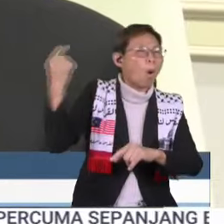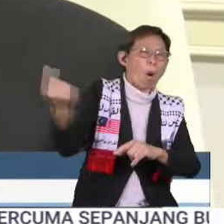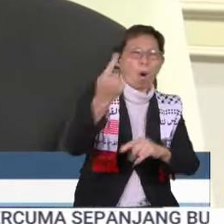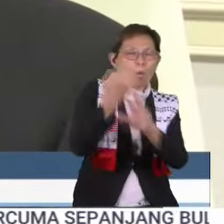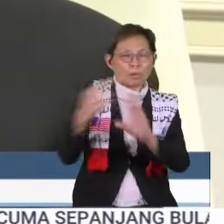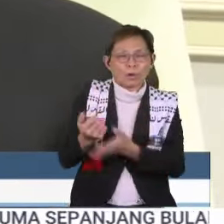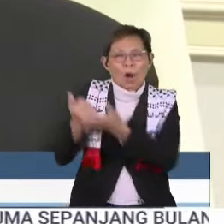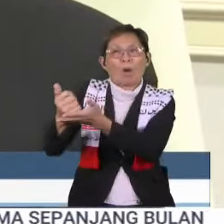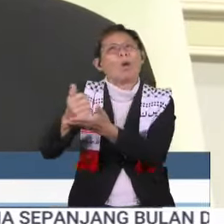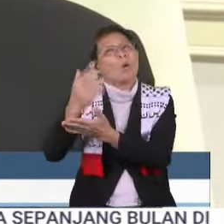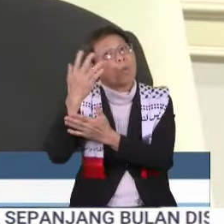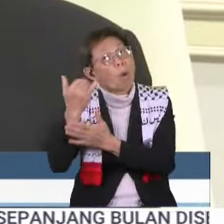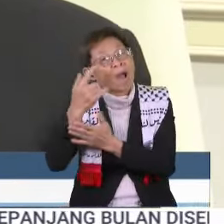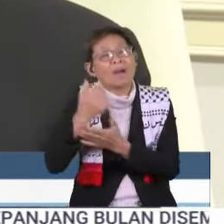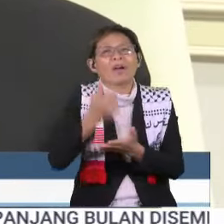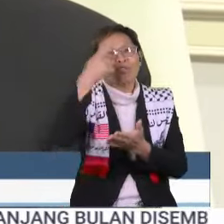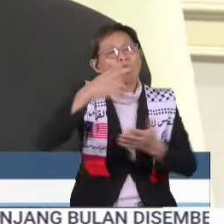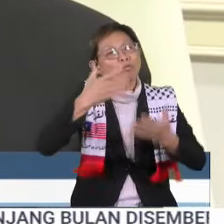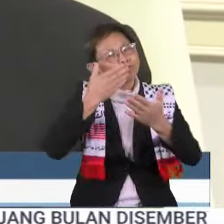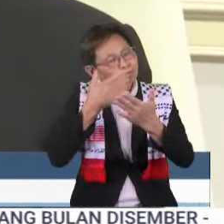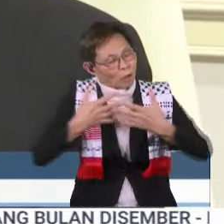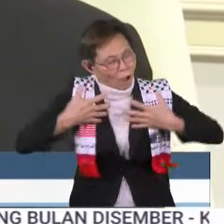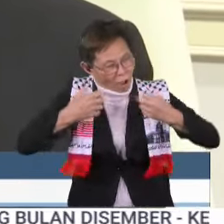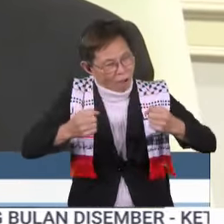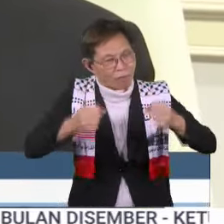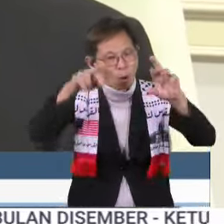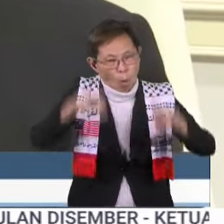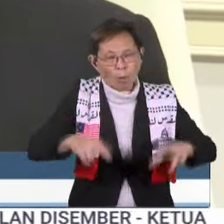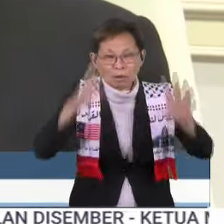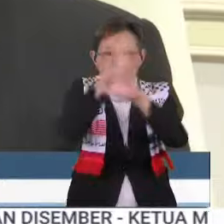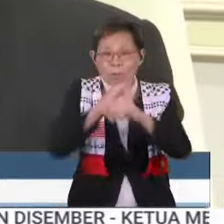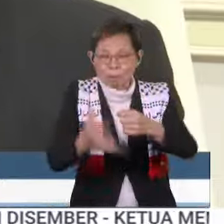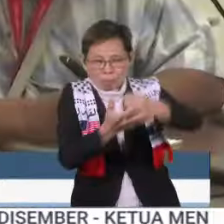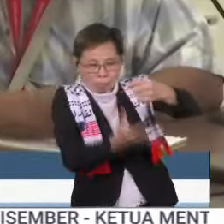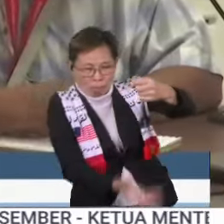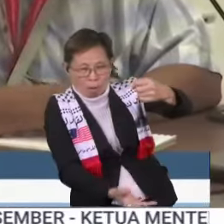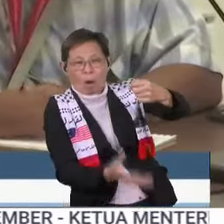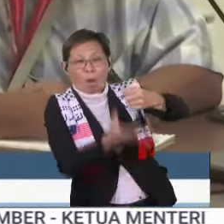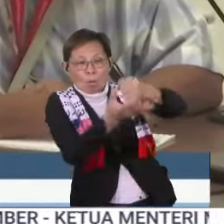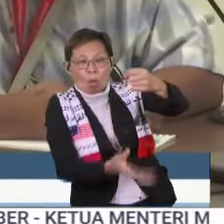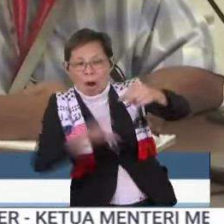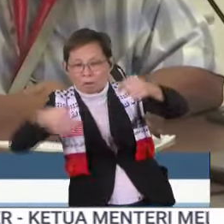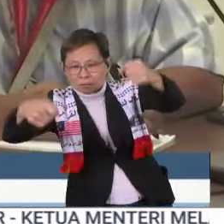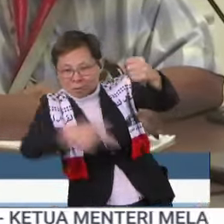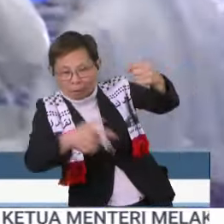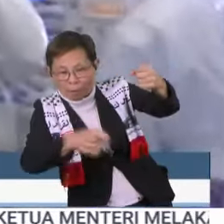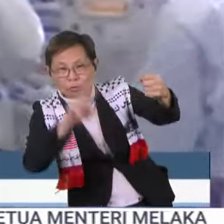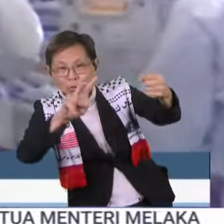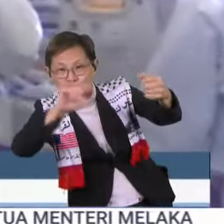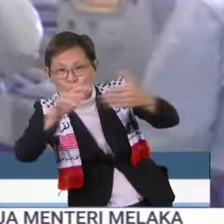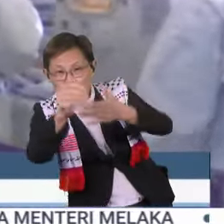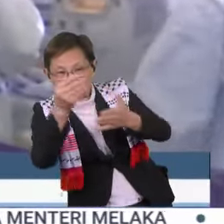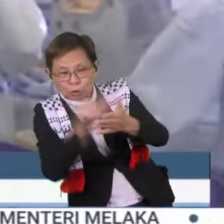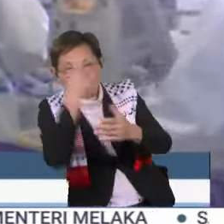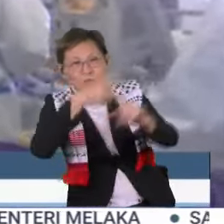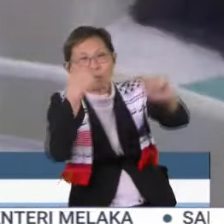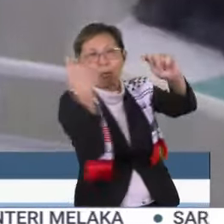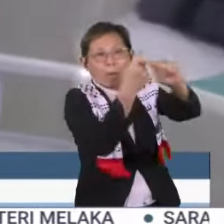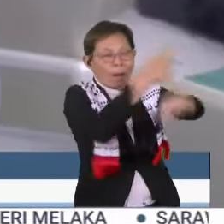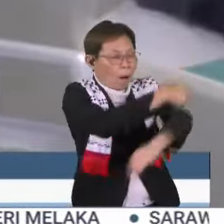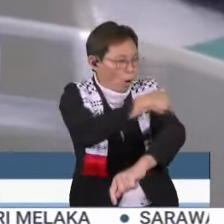the well-being of orang Sarawak. Menurutnya, antara lain peruntukan tersebut melibatkan dana tambahan berjumlah RM2 juta untuk